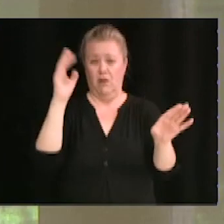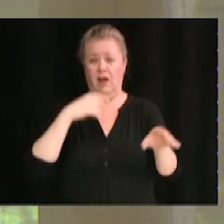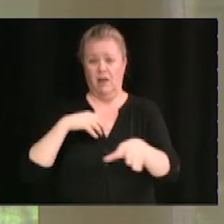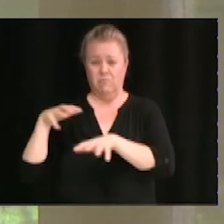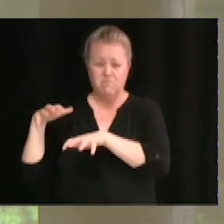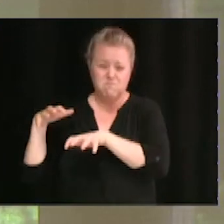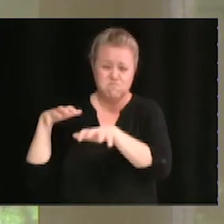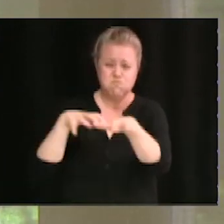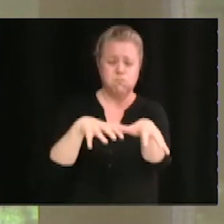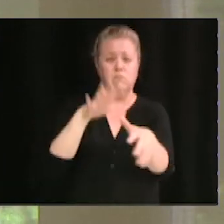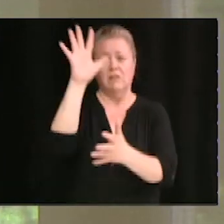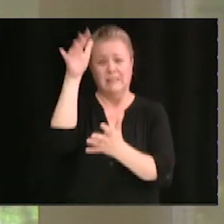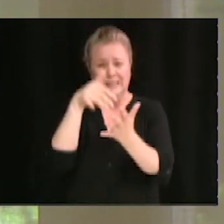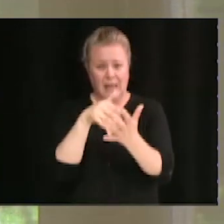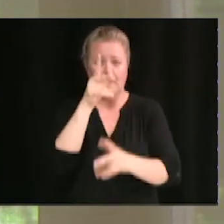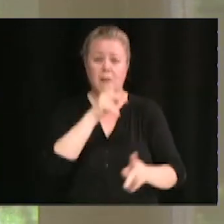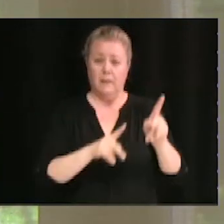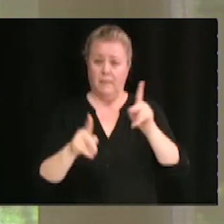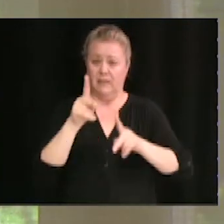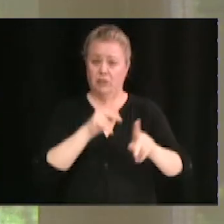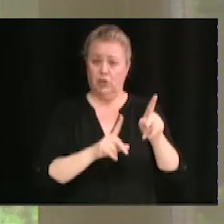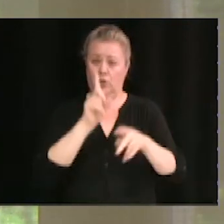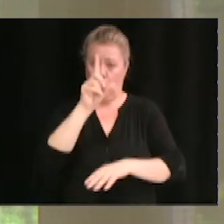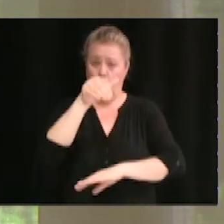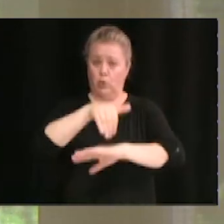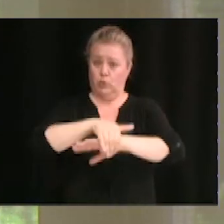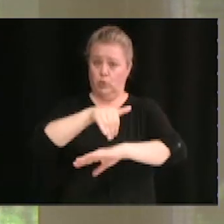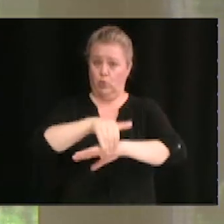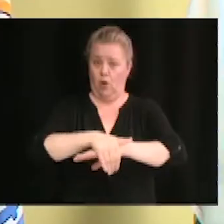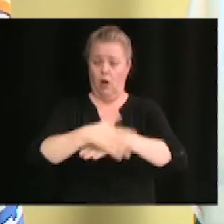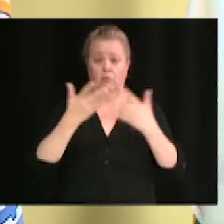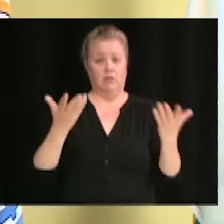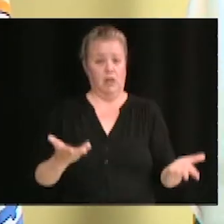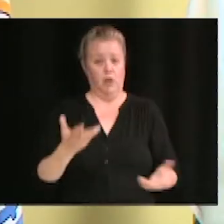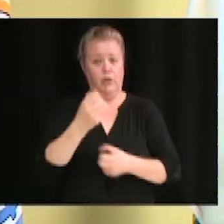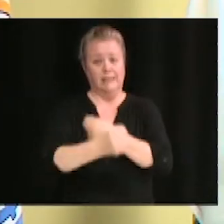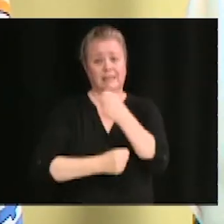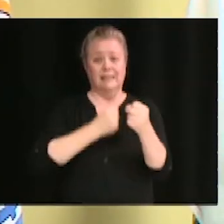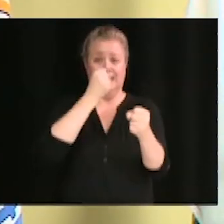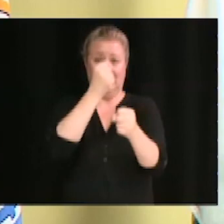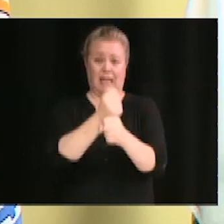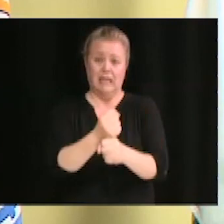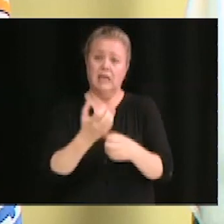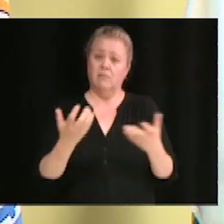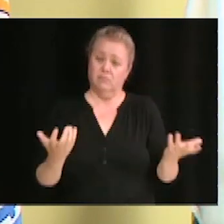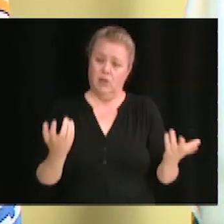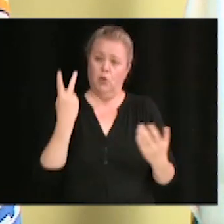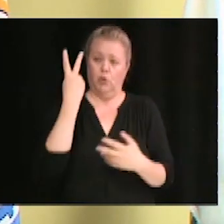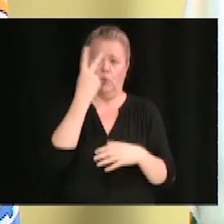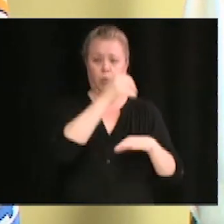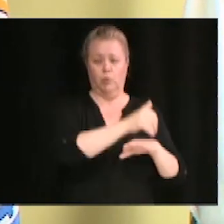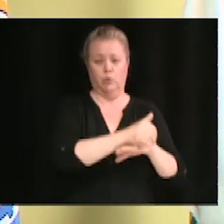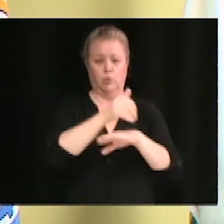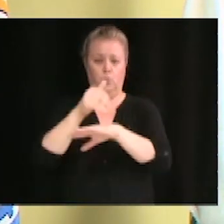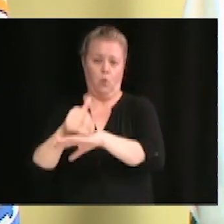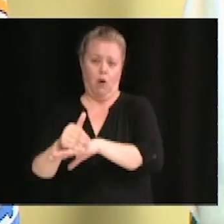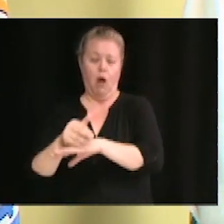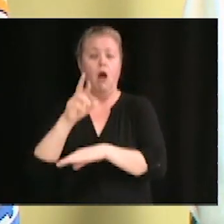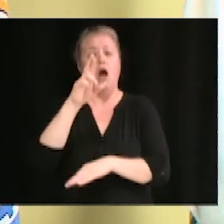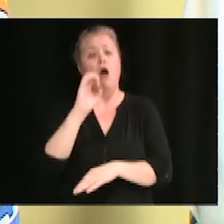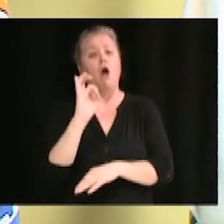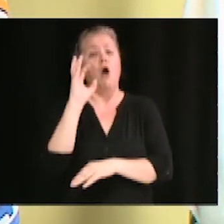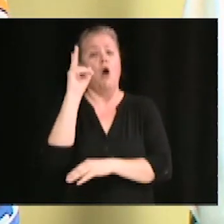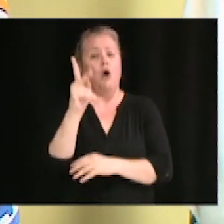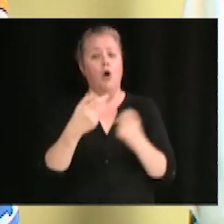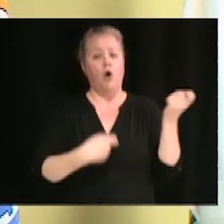5 000 personnes en une seule soirée. Et cette année, donc, suite à ce succès-là, ce sera sur deux soirées. Roclacose a d'ailleurs